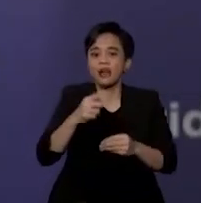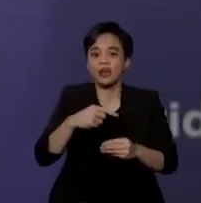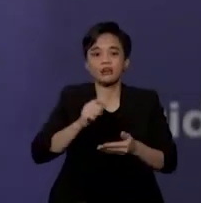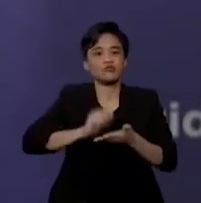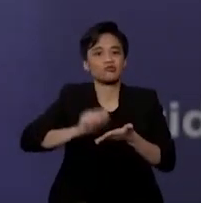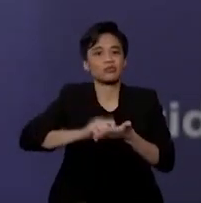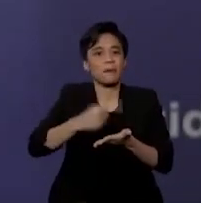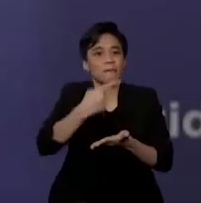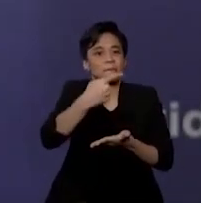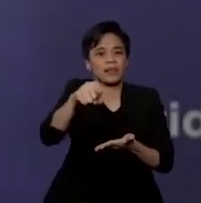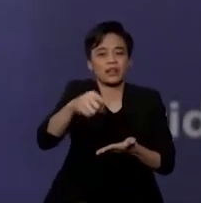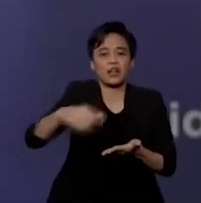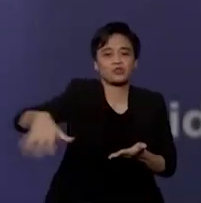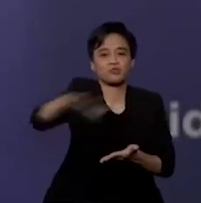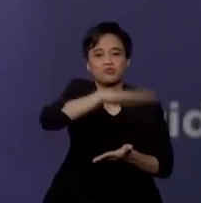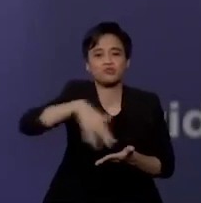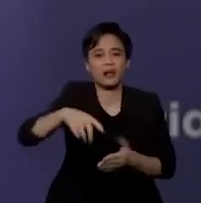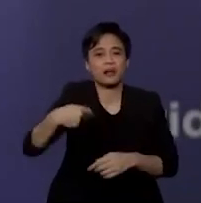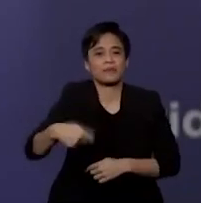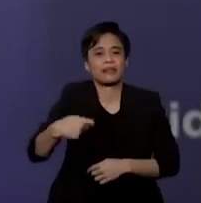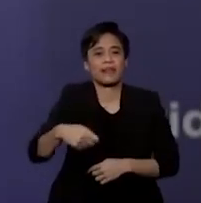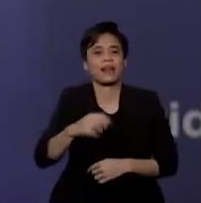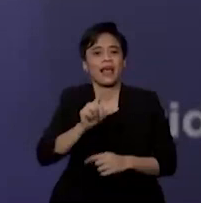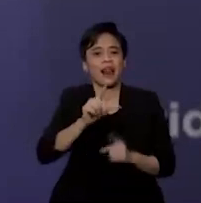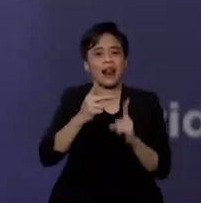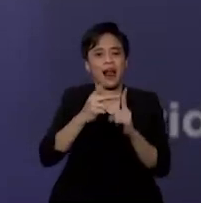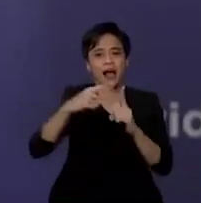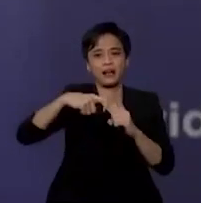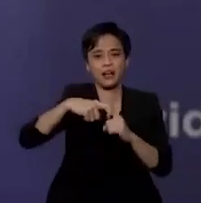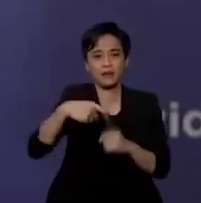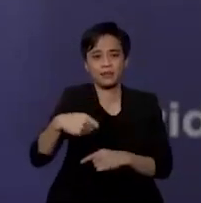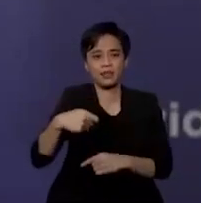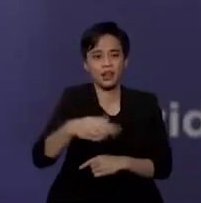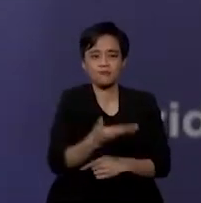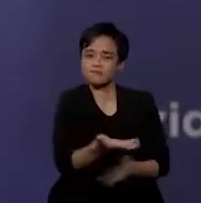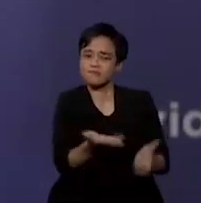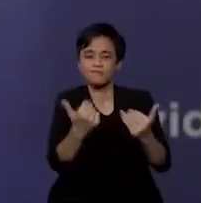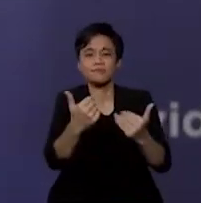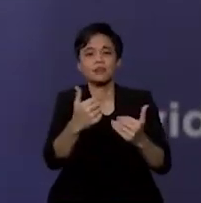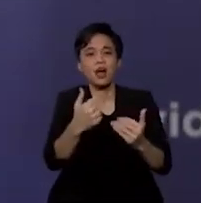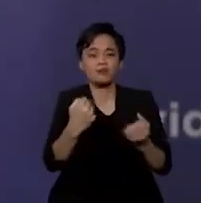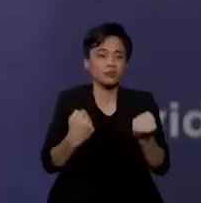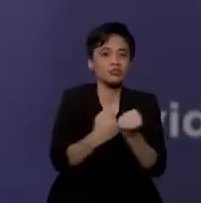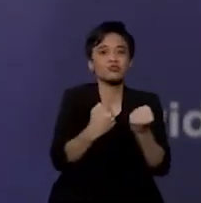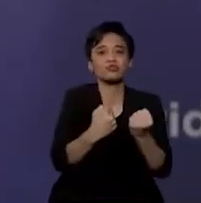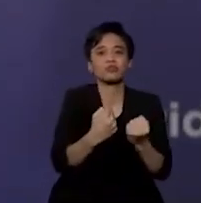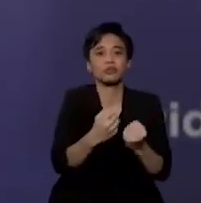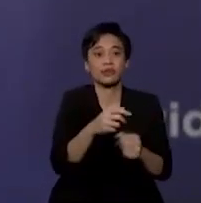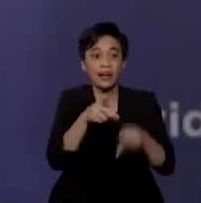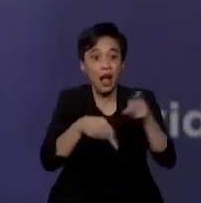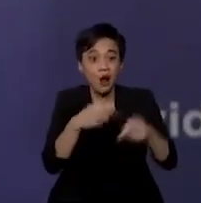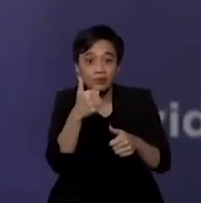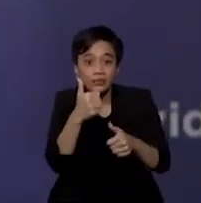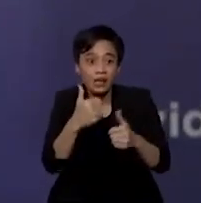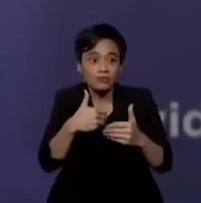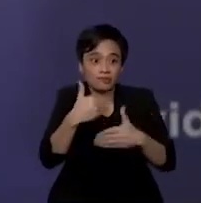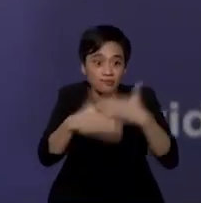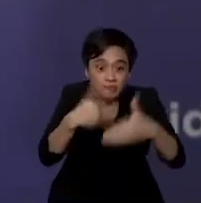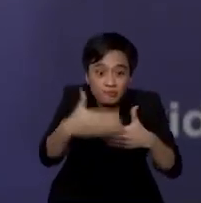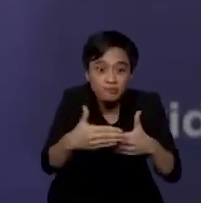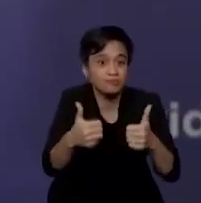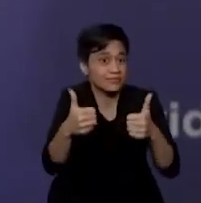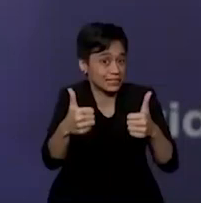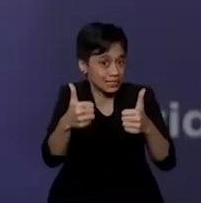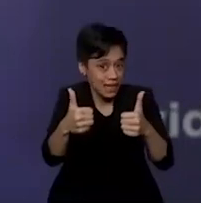seluruh jajaran Kementerian LHK yang sudah bisa mendukung menurut ketentuan-ketentuan protokol